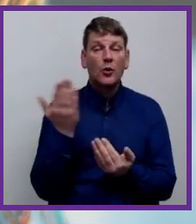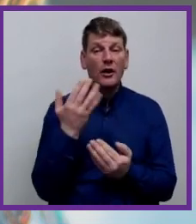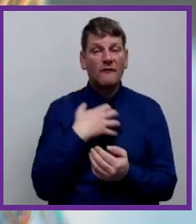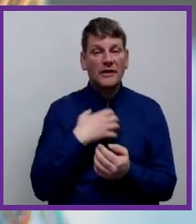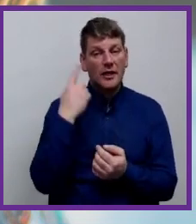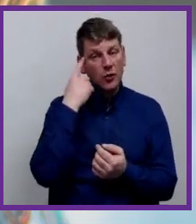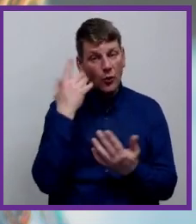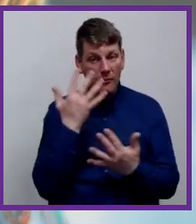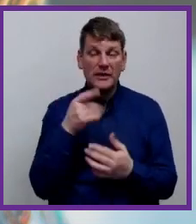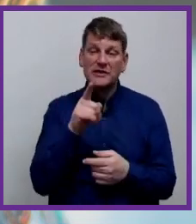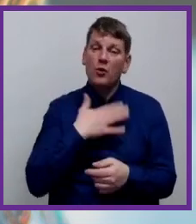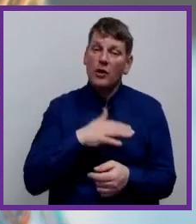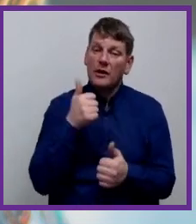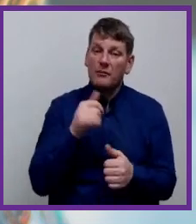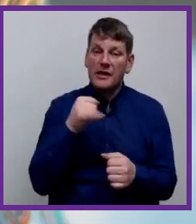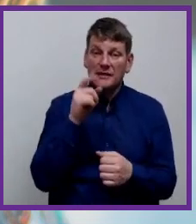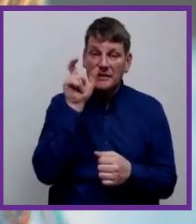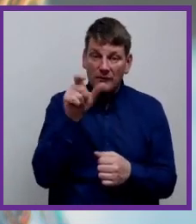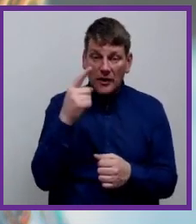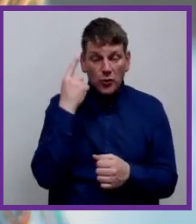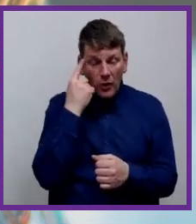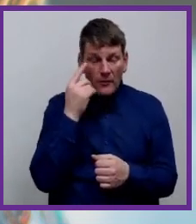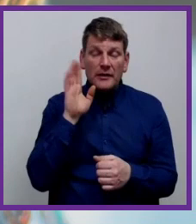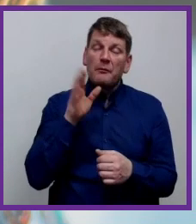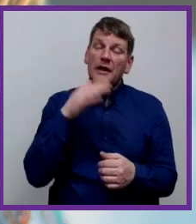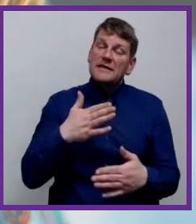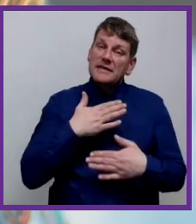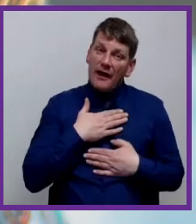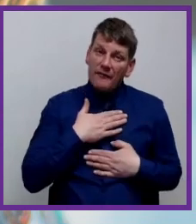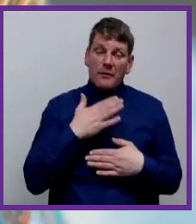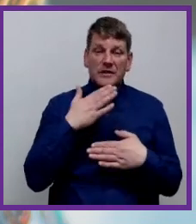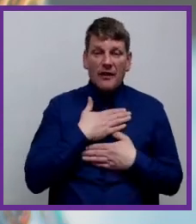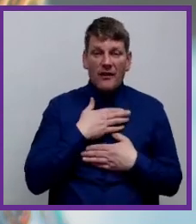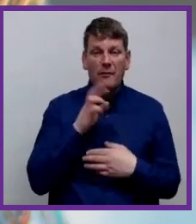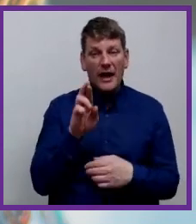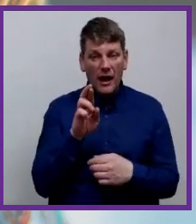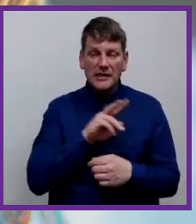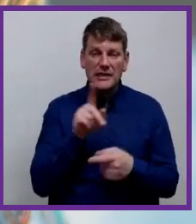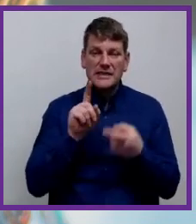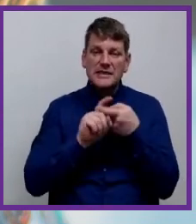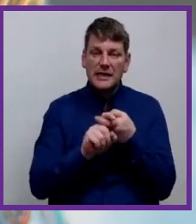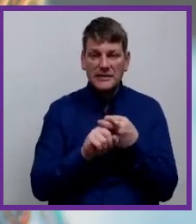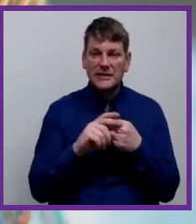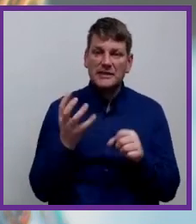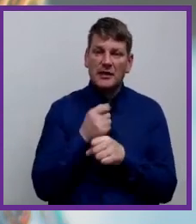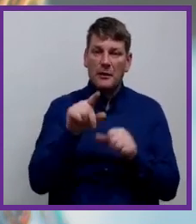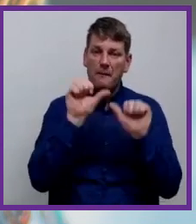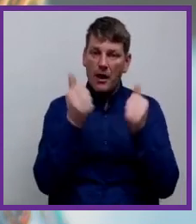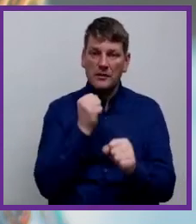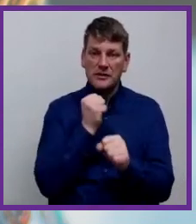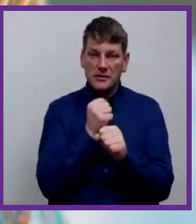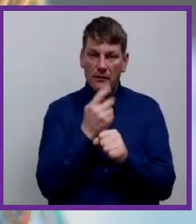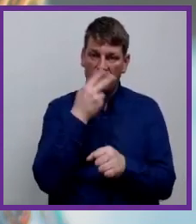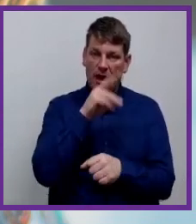ja cilvēki domā, ir domāt par sevi un savām reakcijām, kas ir saistītas ar šo mākslas darbu